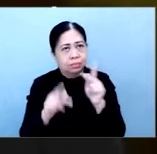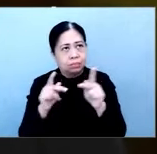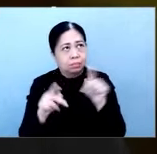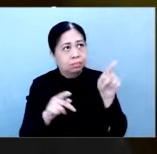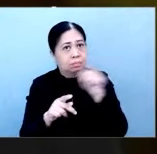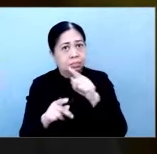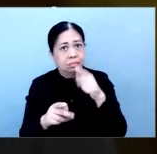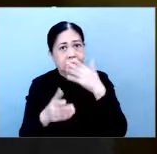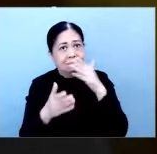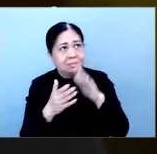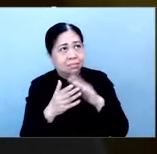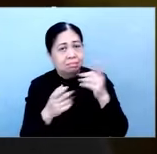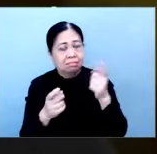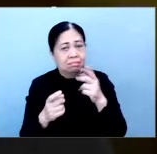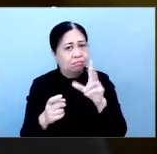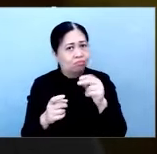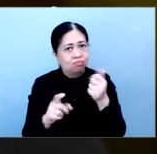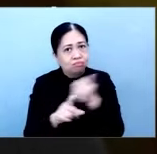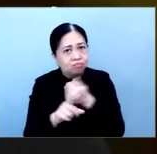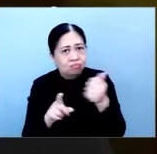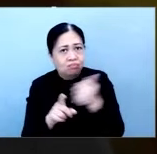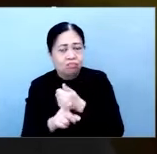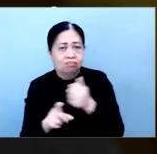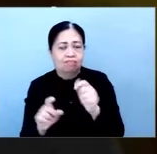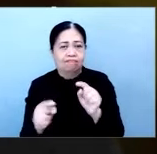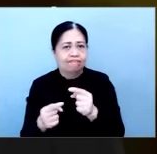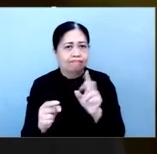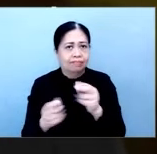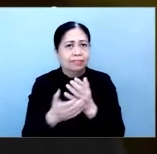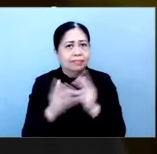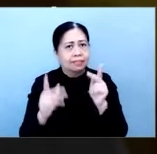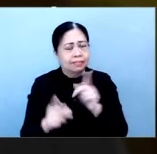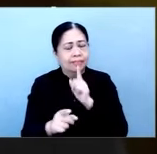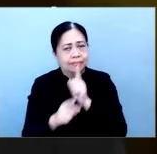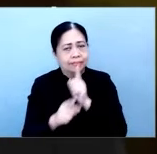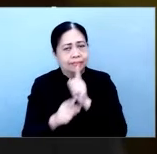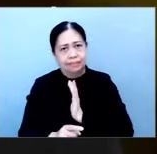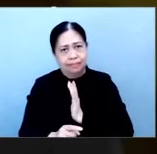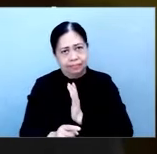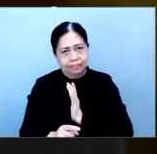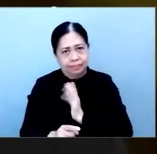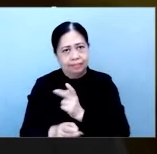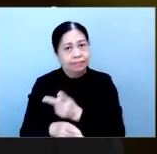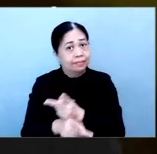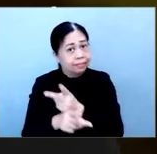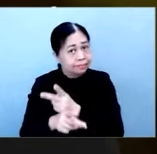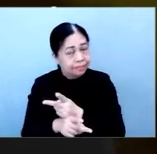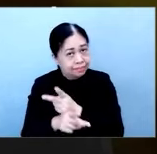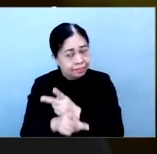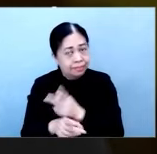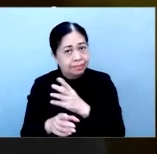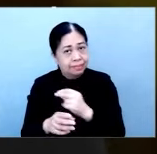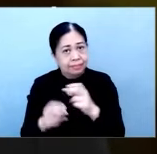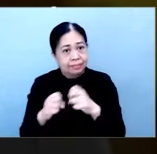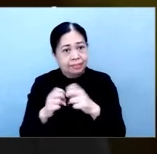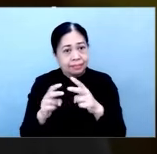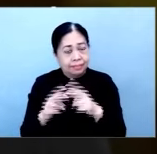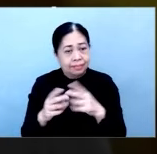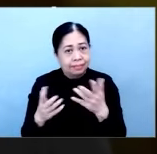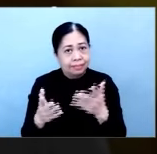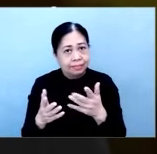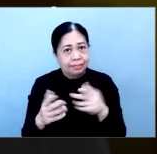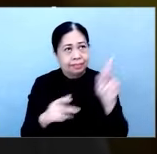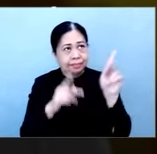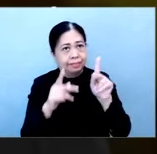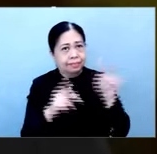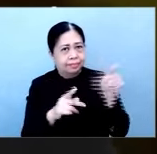there or the outside world are there to hurt them. Some people are also here to take care of them. And even if these